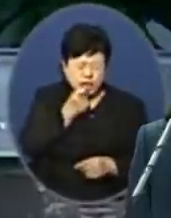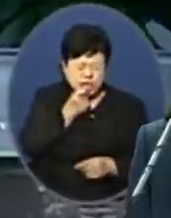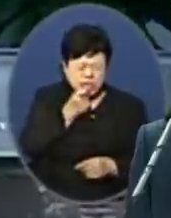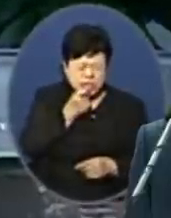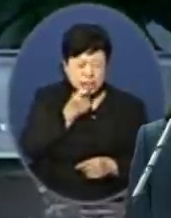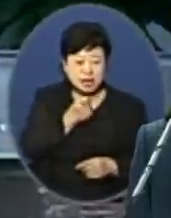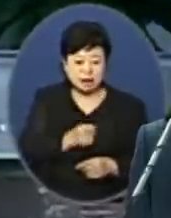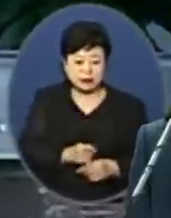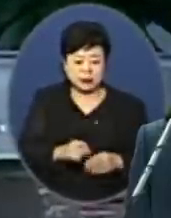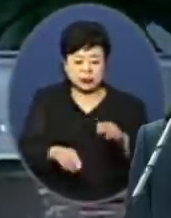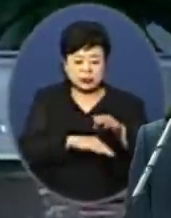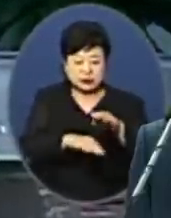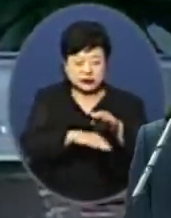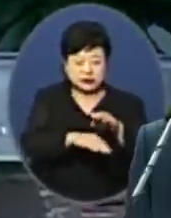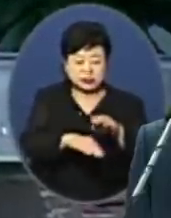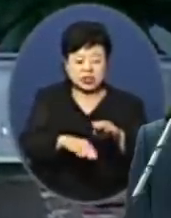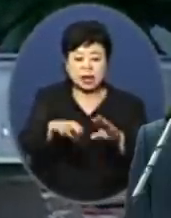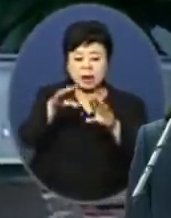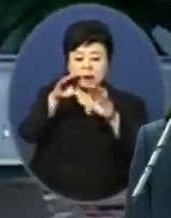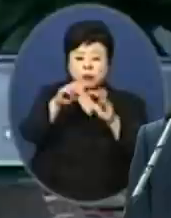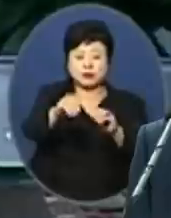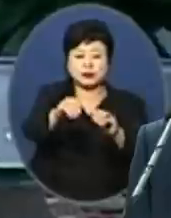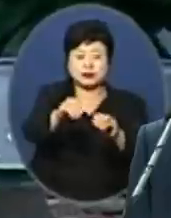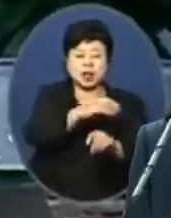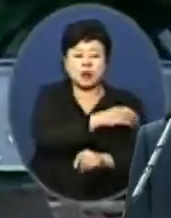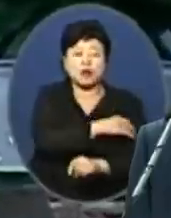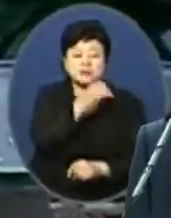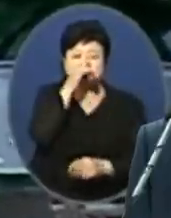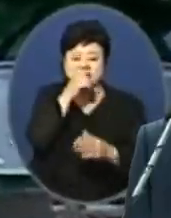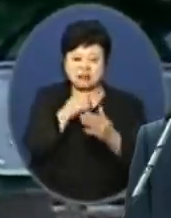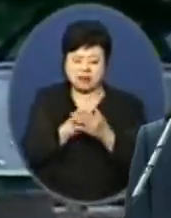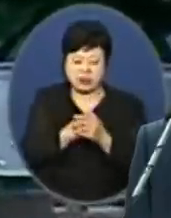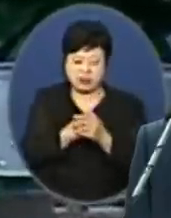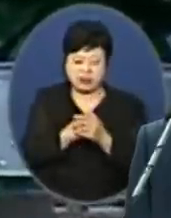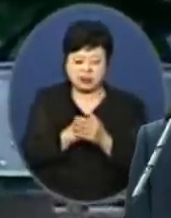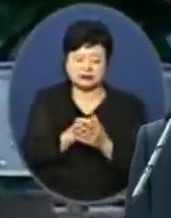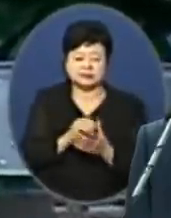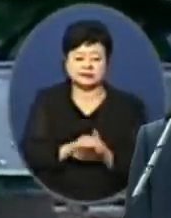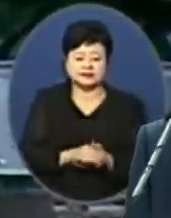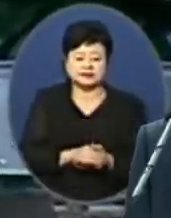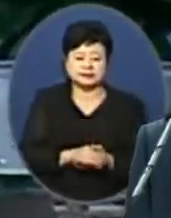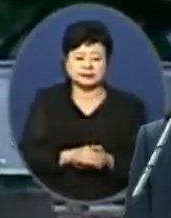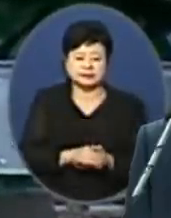것입니다. 교통순경은 권세가 있는 것입니다. 권세.